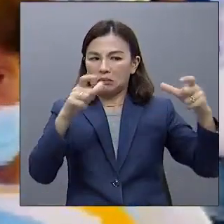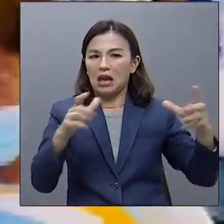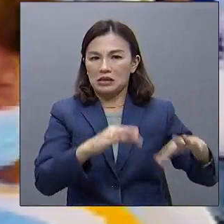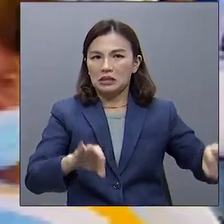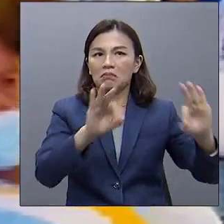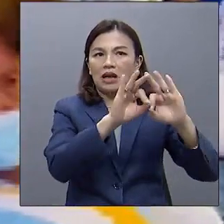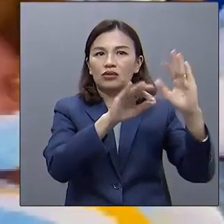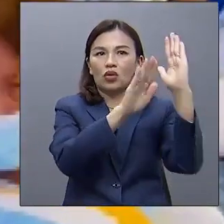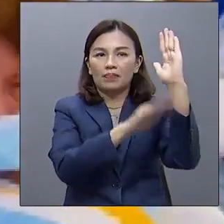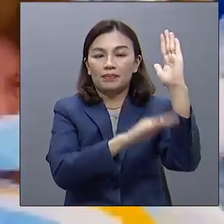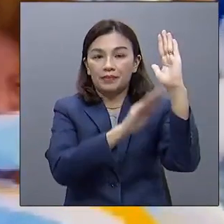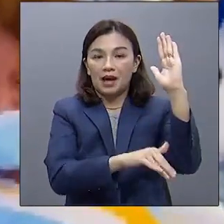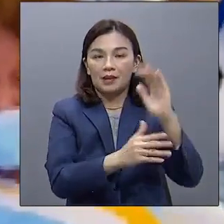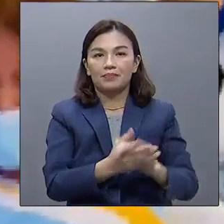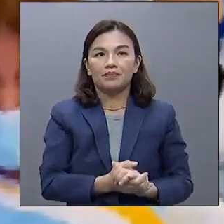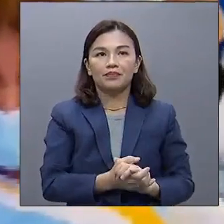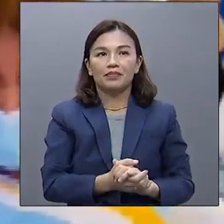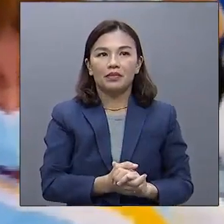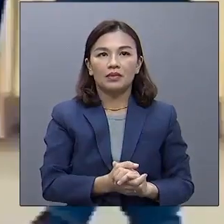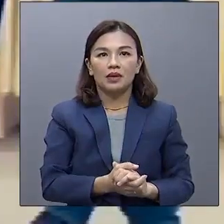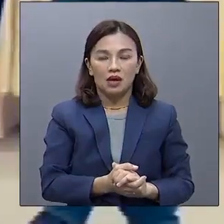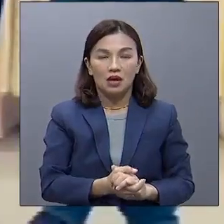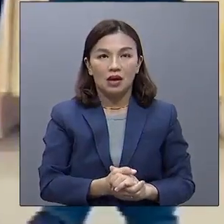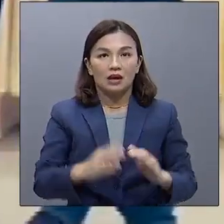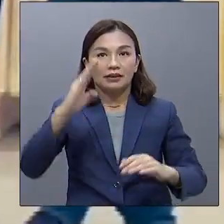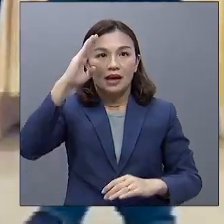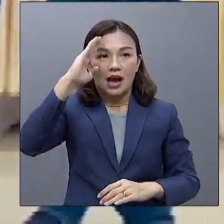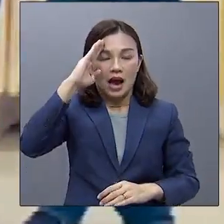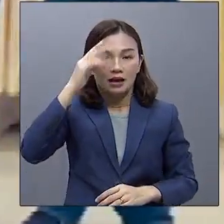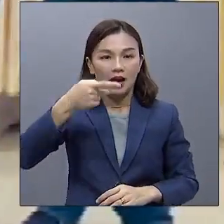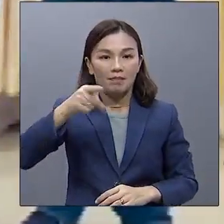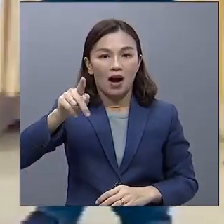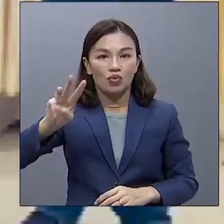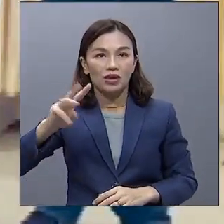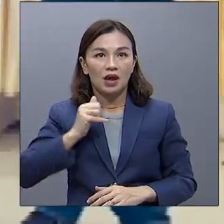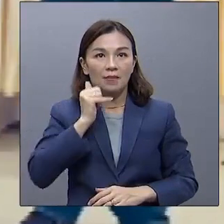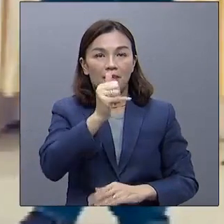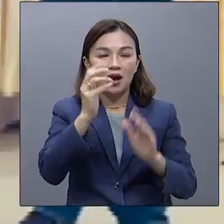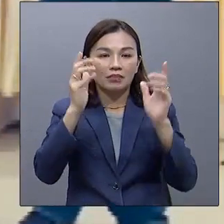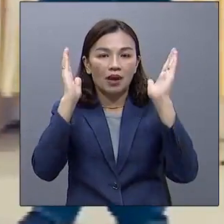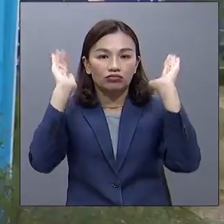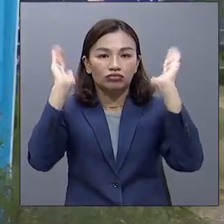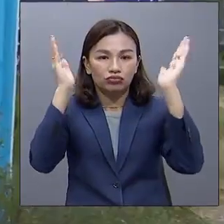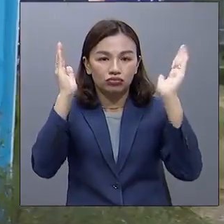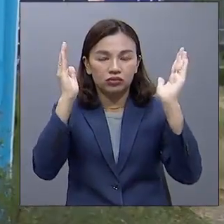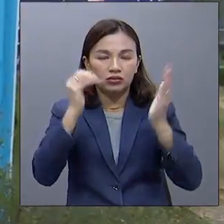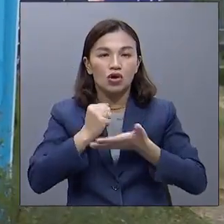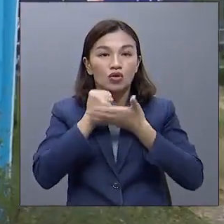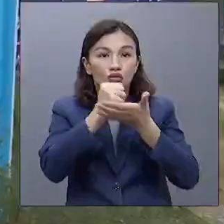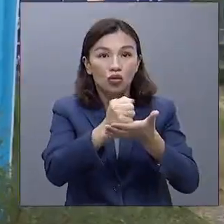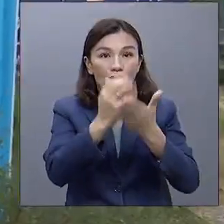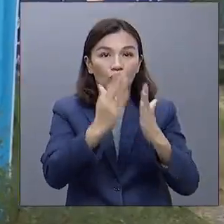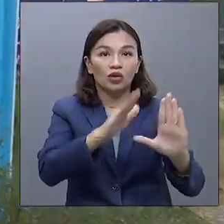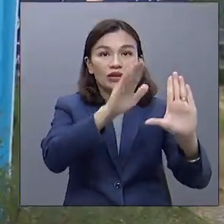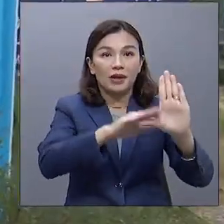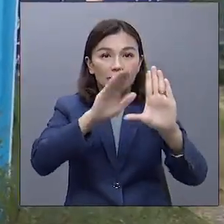ใต้นะคะพลเอกประวิตรวงษ์สุวรรณหัวหน้าพรรคและแคนดิเดตนายกของพรรคจะไปปราศัยใหญ่ช่วยผู้สมัครที่นั่นค่ะและ